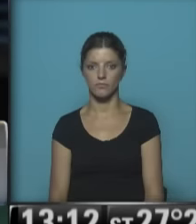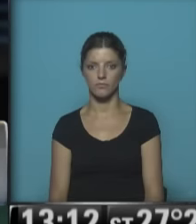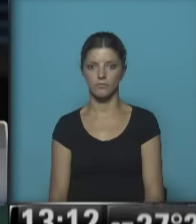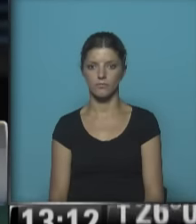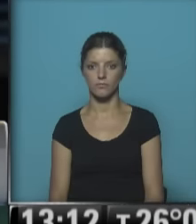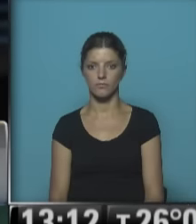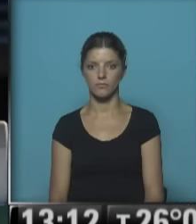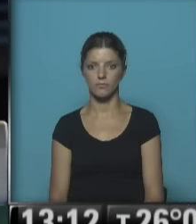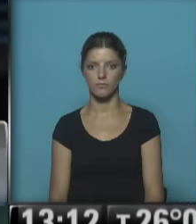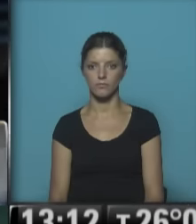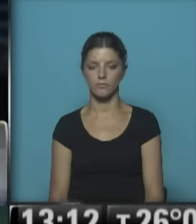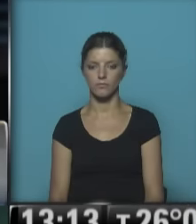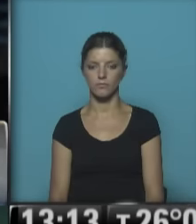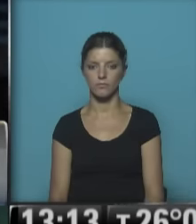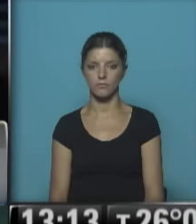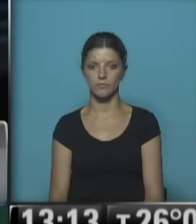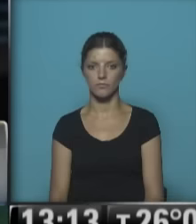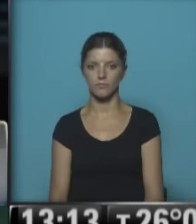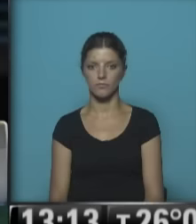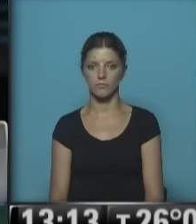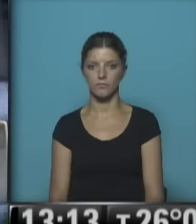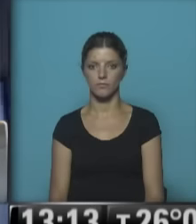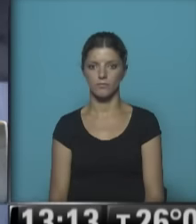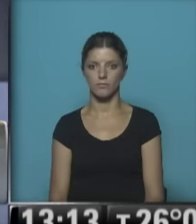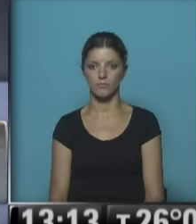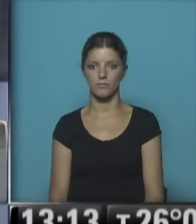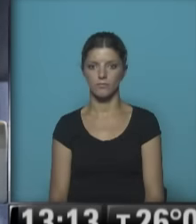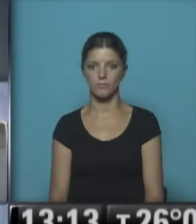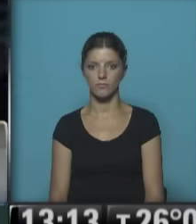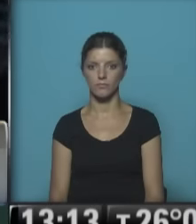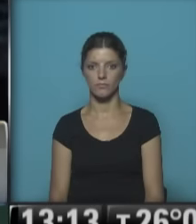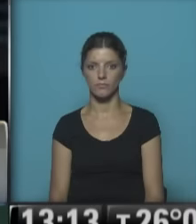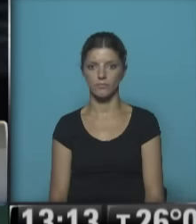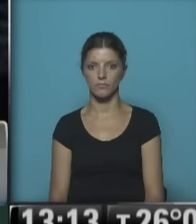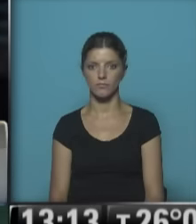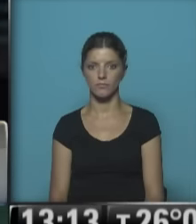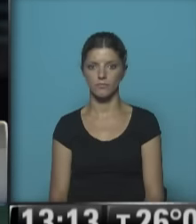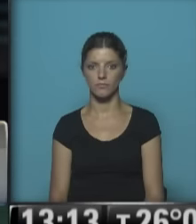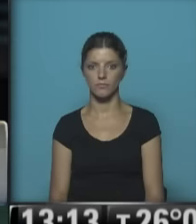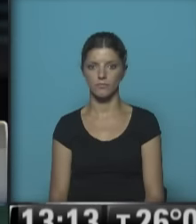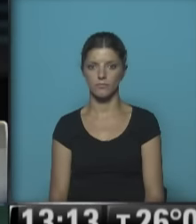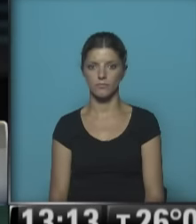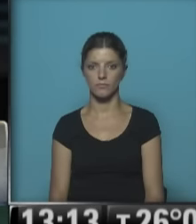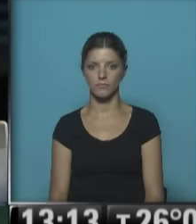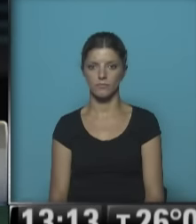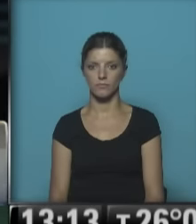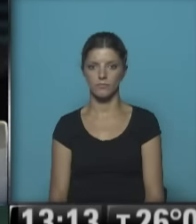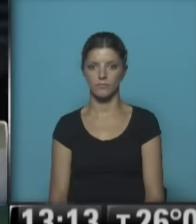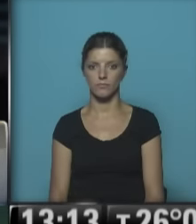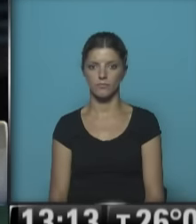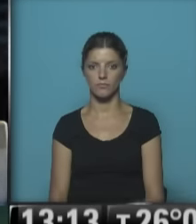فاليوم يعني عندما نرى النفط عند مستويات اقل من 30 دولار وليست القاع والكل يتوقع بانها القاع فاصبحت